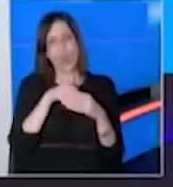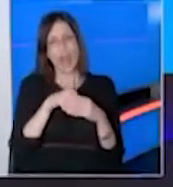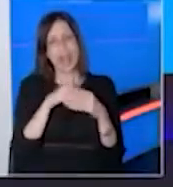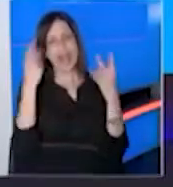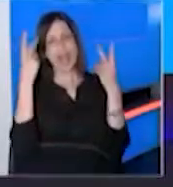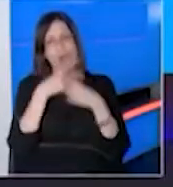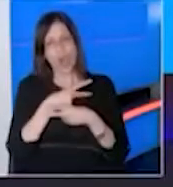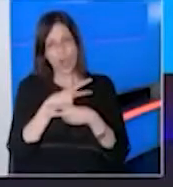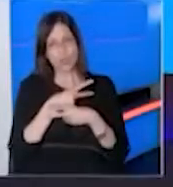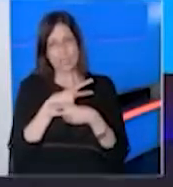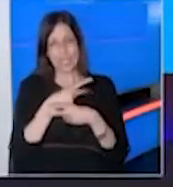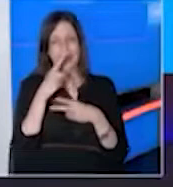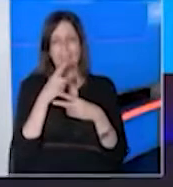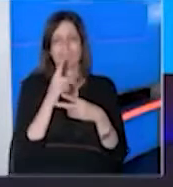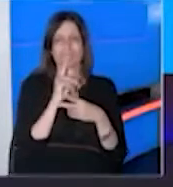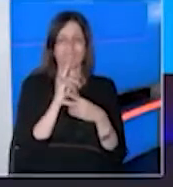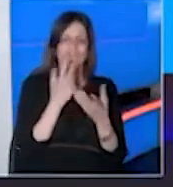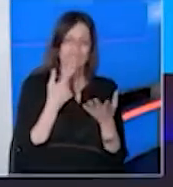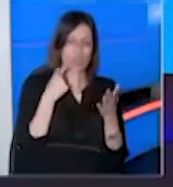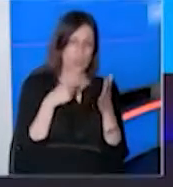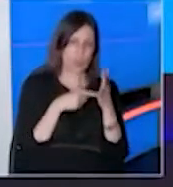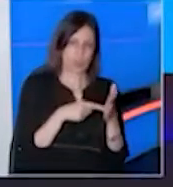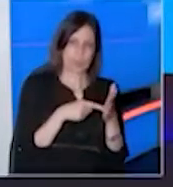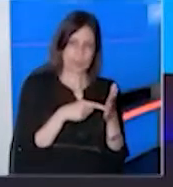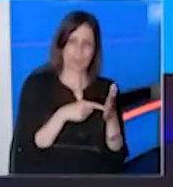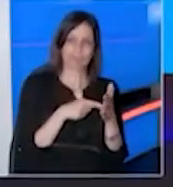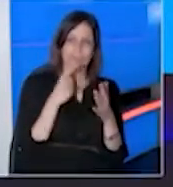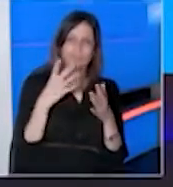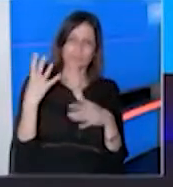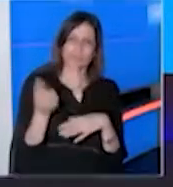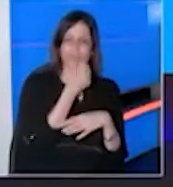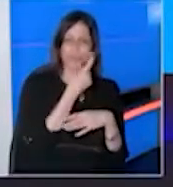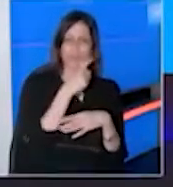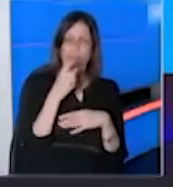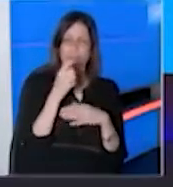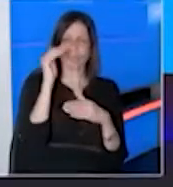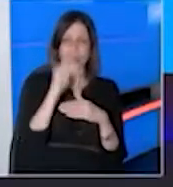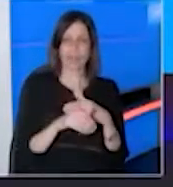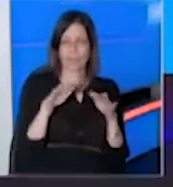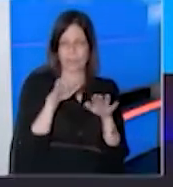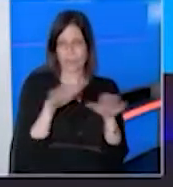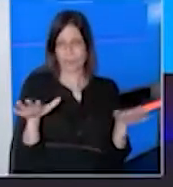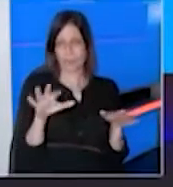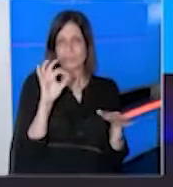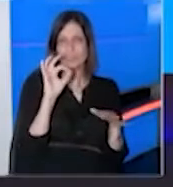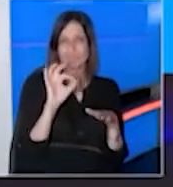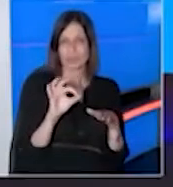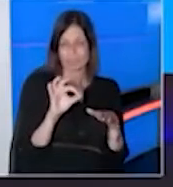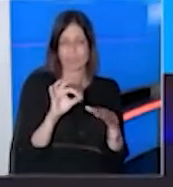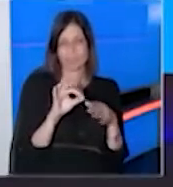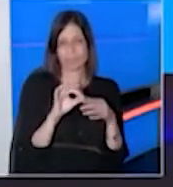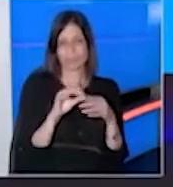לדירות, היא דלילה ביותר. ראיה, דוגמה, הופקעו מאות אלפי דונמים לצורך ותמלים. חברי